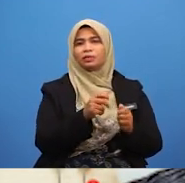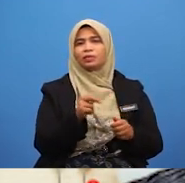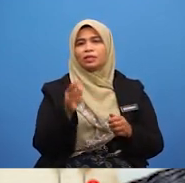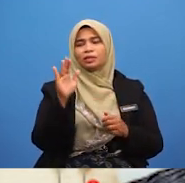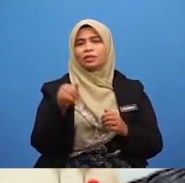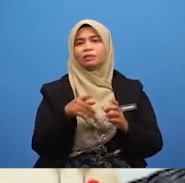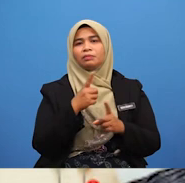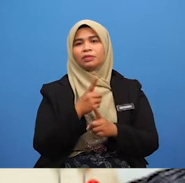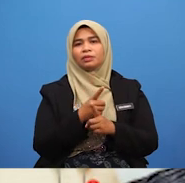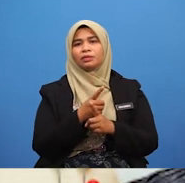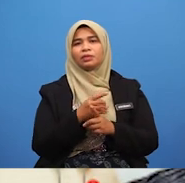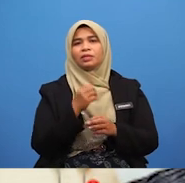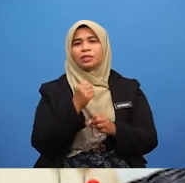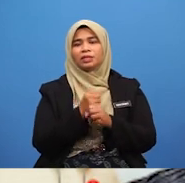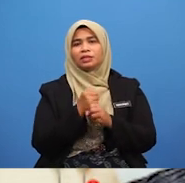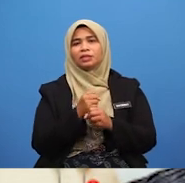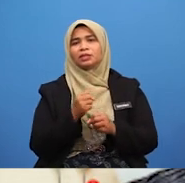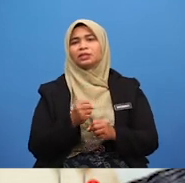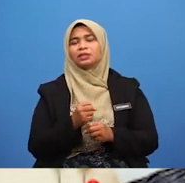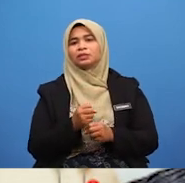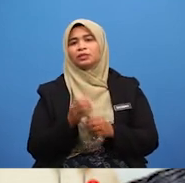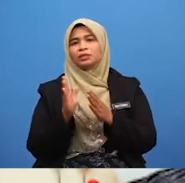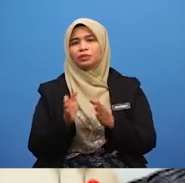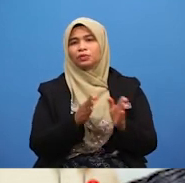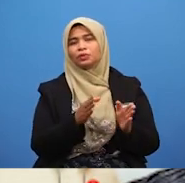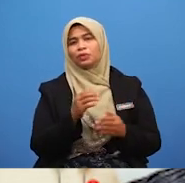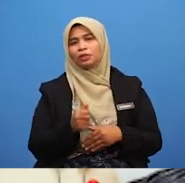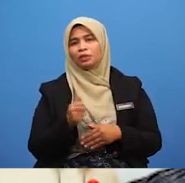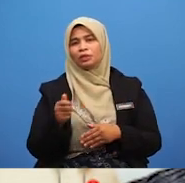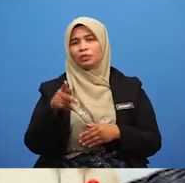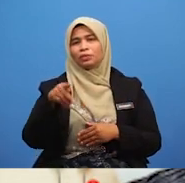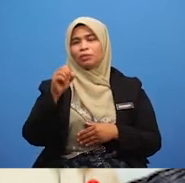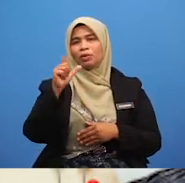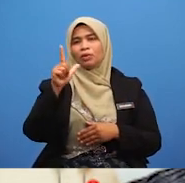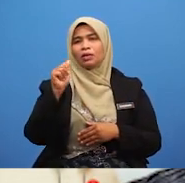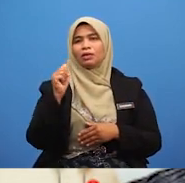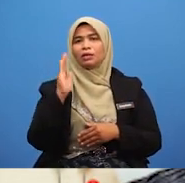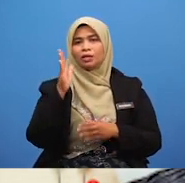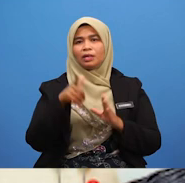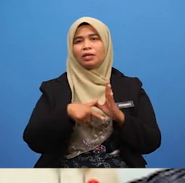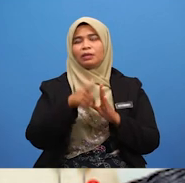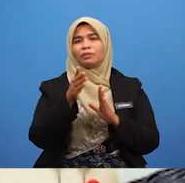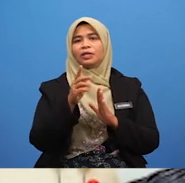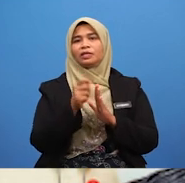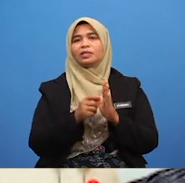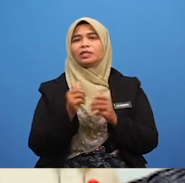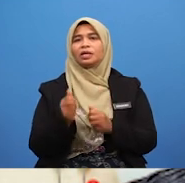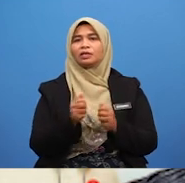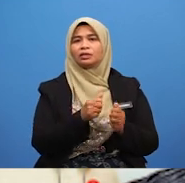Ini kerana kerja menyusun atau pola akan lebih teratur dan menjimatkan fabrik dan